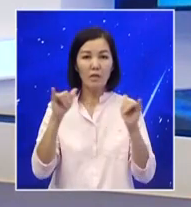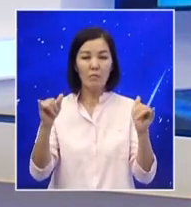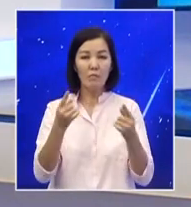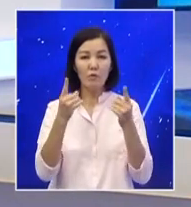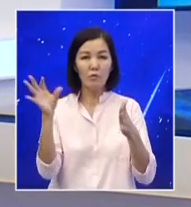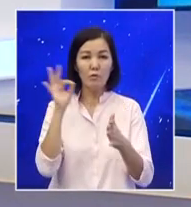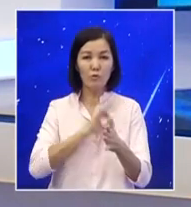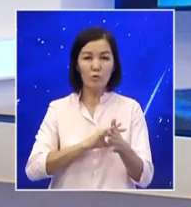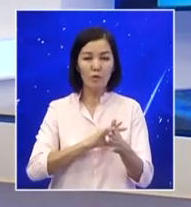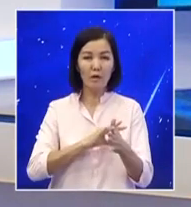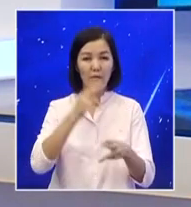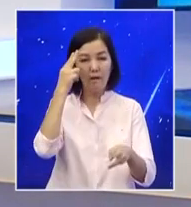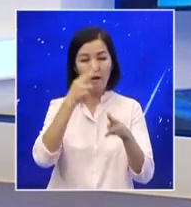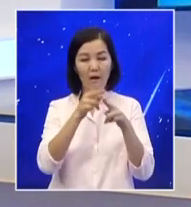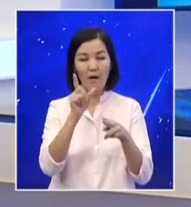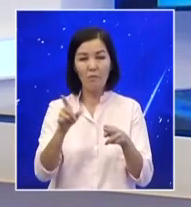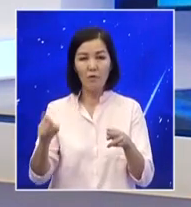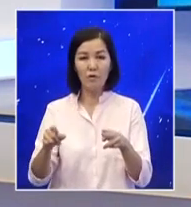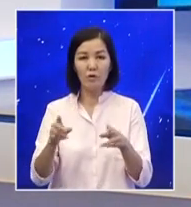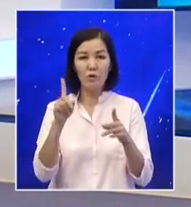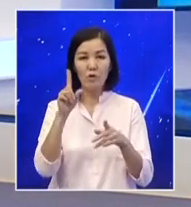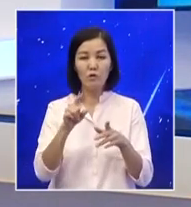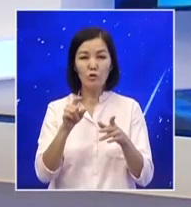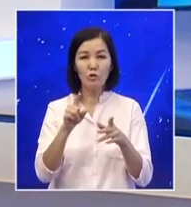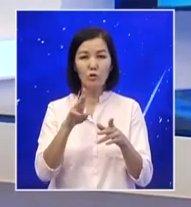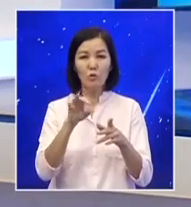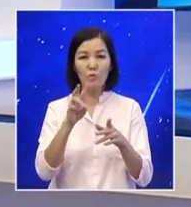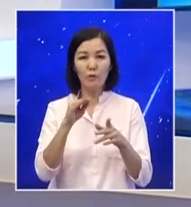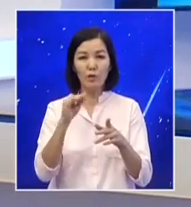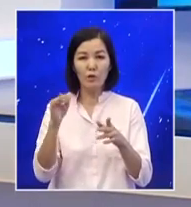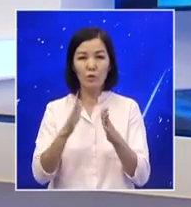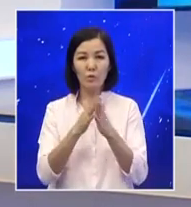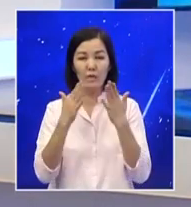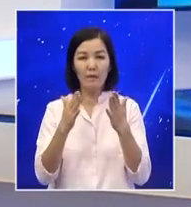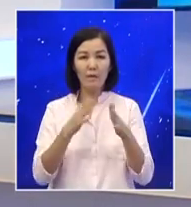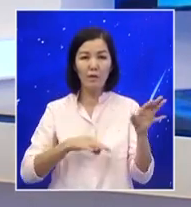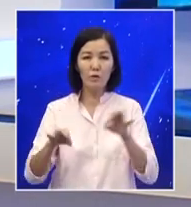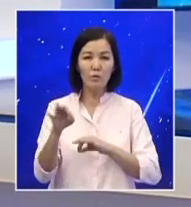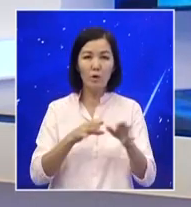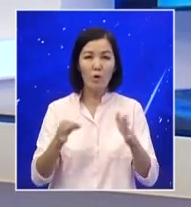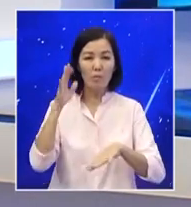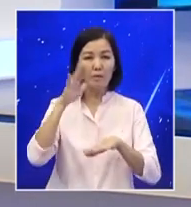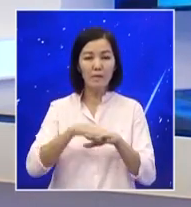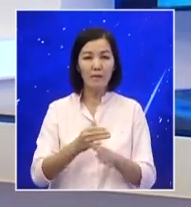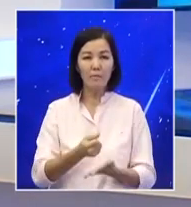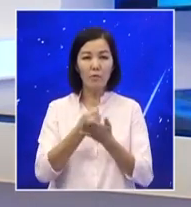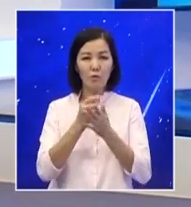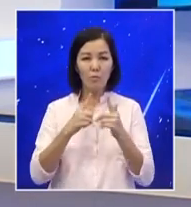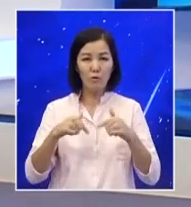Рухани жаңғыру бағдарламасының 100 томдық жетісу кітапханасы жобасы аясындағы шара облыс әкімінің қолдауымен ұйымдастырылып